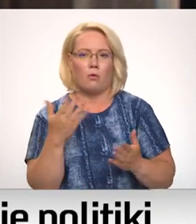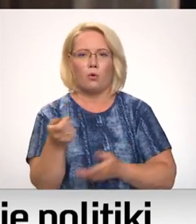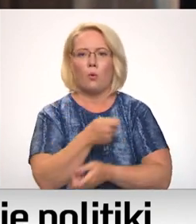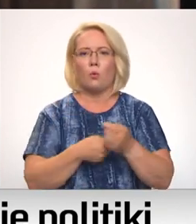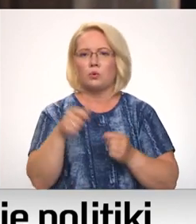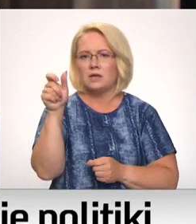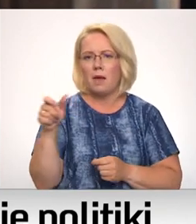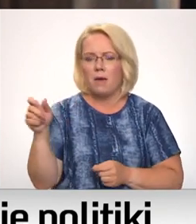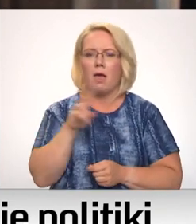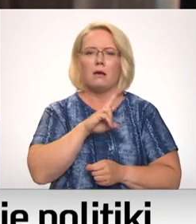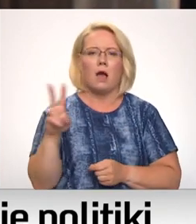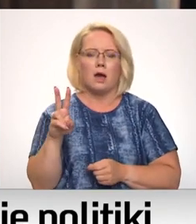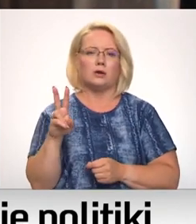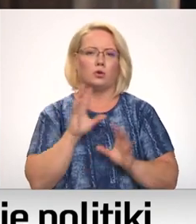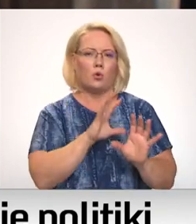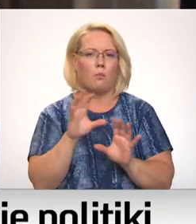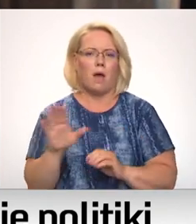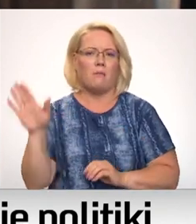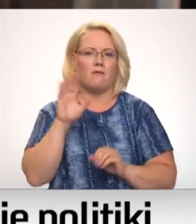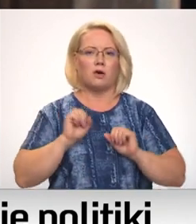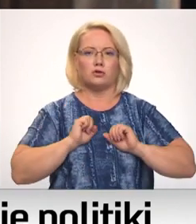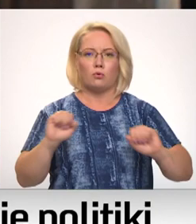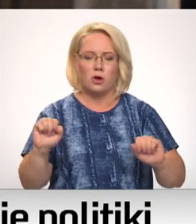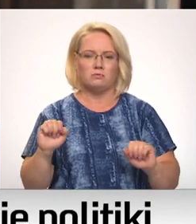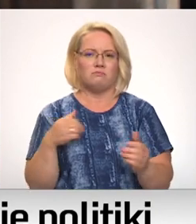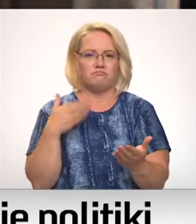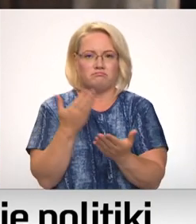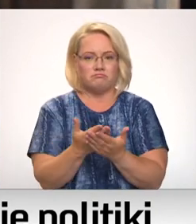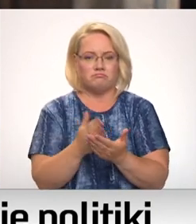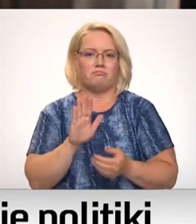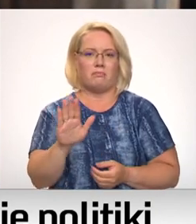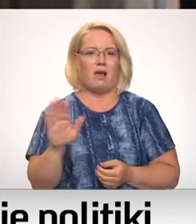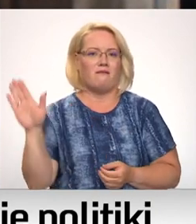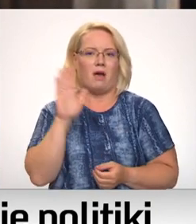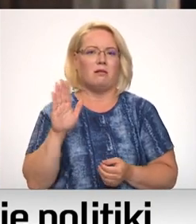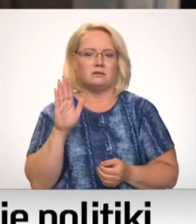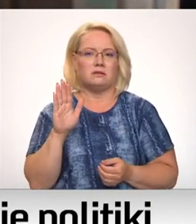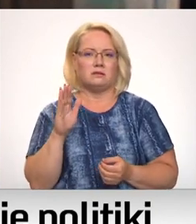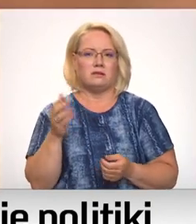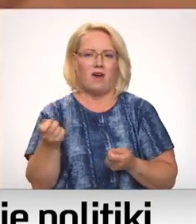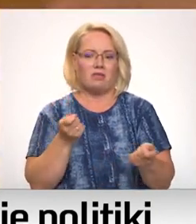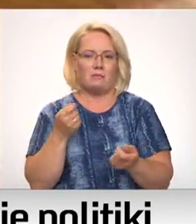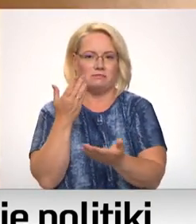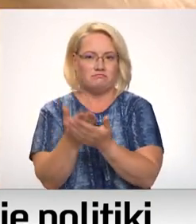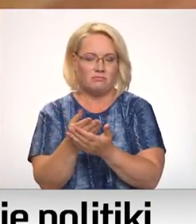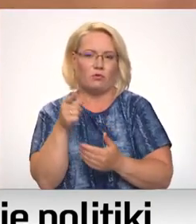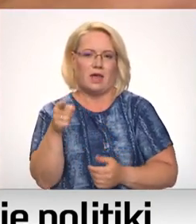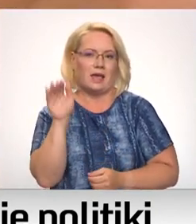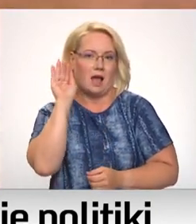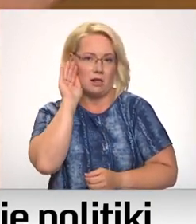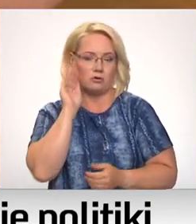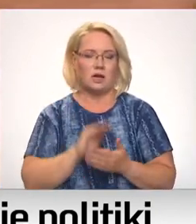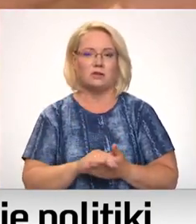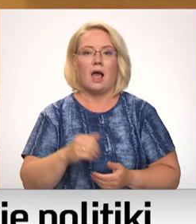kas rūpējās par savas valsts drošību, nāk ar priekšlikumiem pie valsts vadības, un valsts vadība ieklausās viņos. Partijas sarakstu līderi